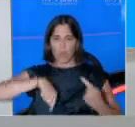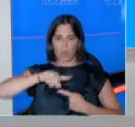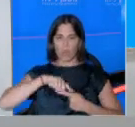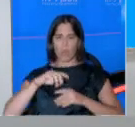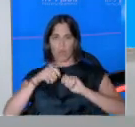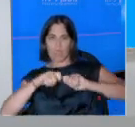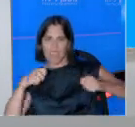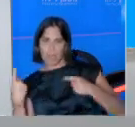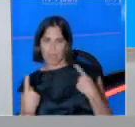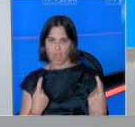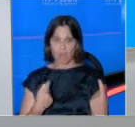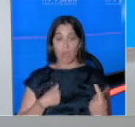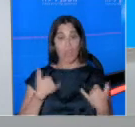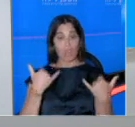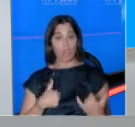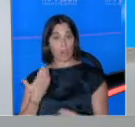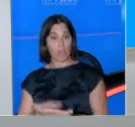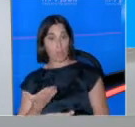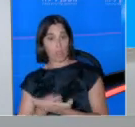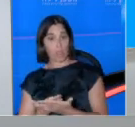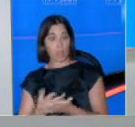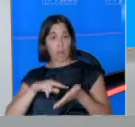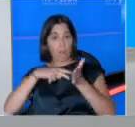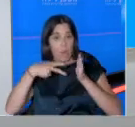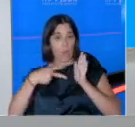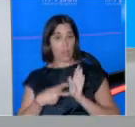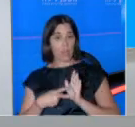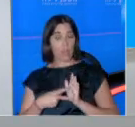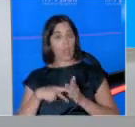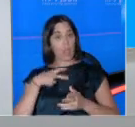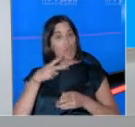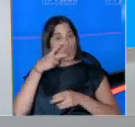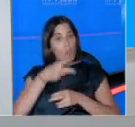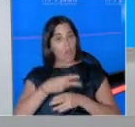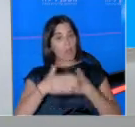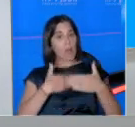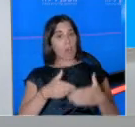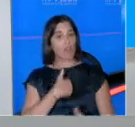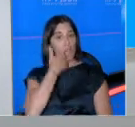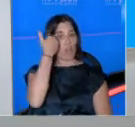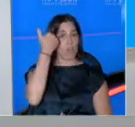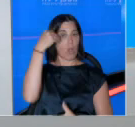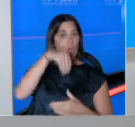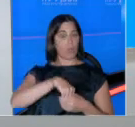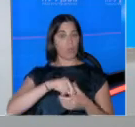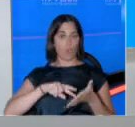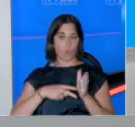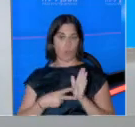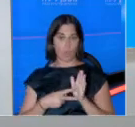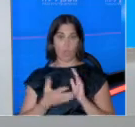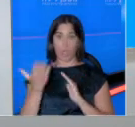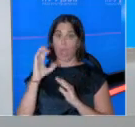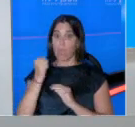אחד מהשני, סוף סוף אנחנו עדות ועדים לפוליטיקאים שעוברים תהליך של התבגרות בתוך המפה הפוליטית. האם הם